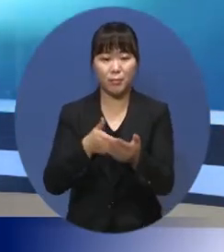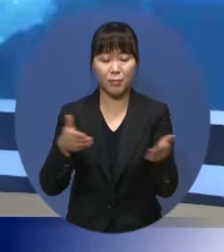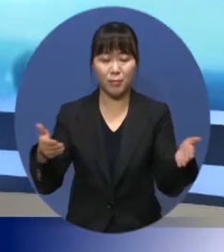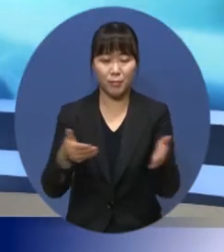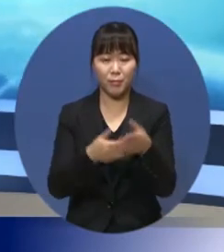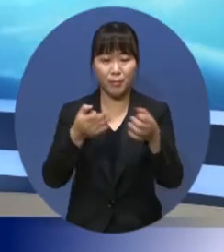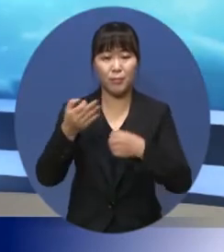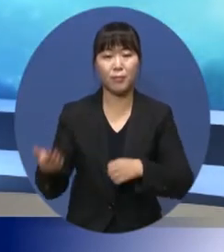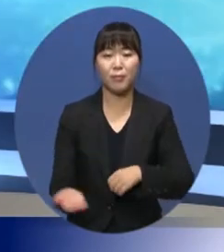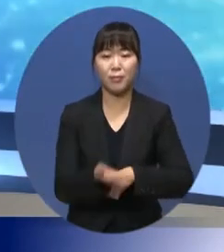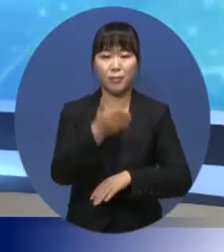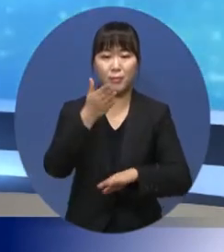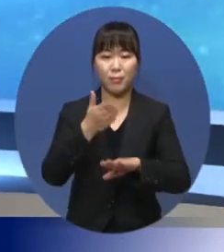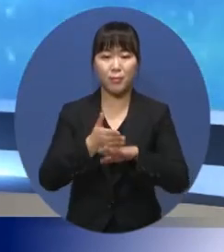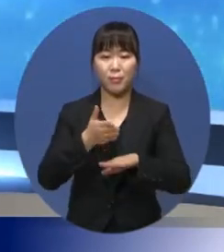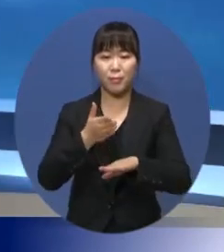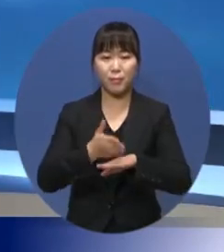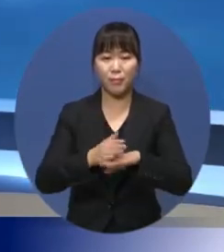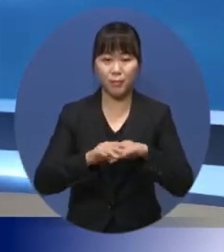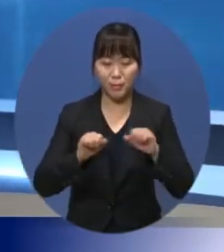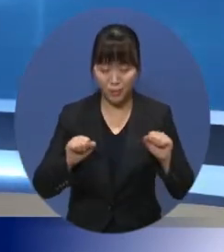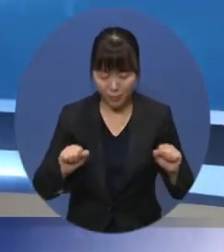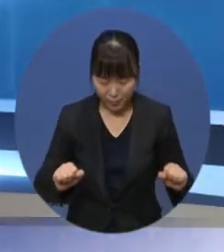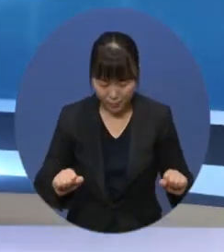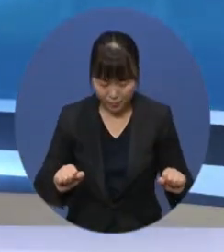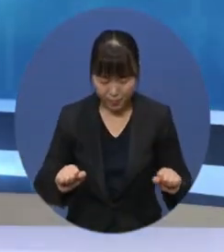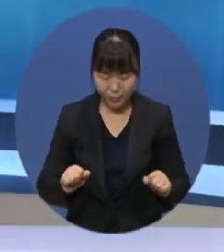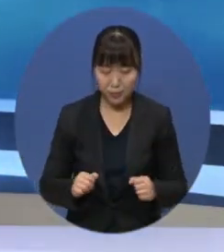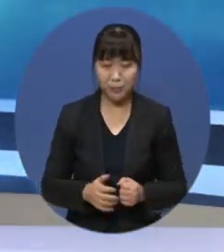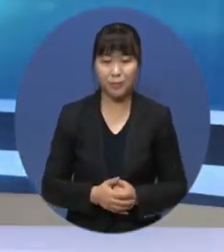마칩니다 시청해주신 여러분 고맙습니다